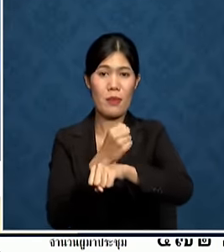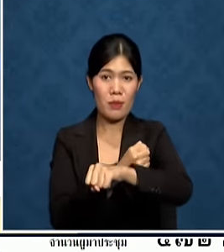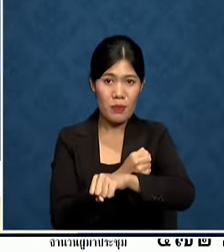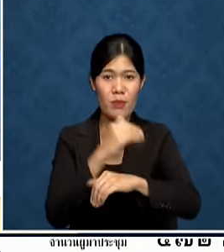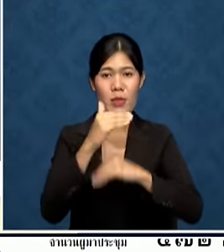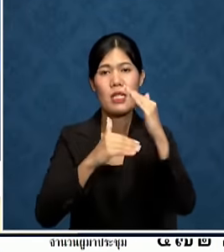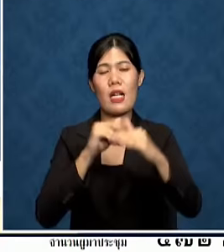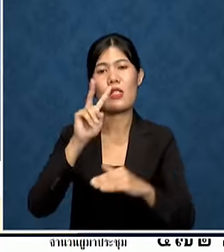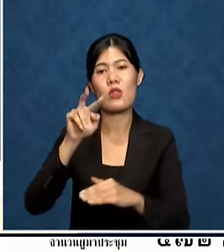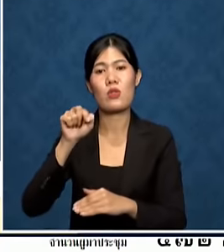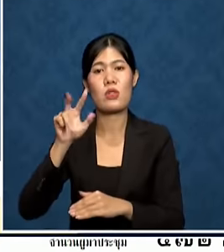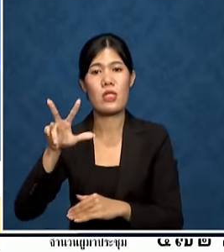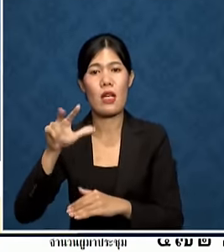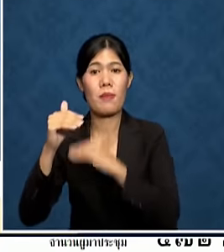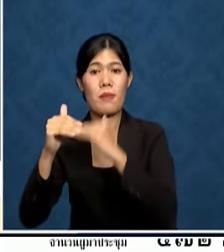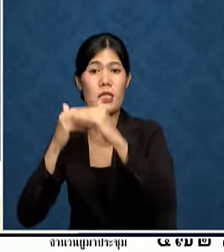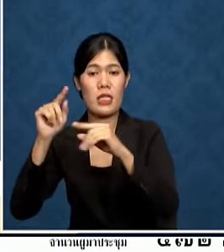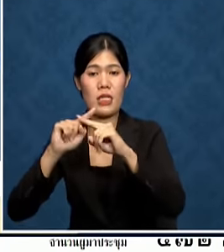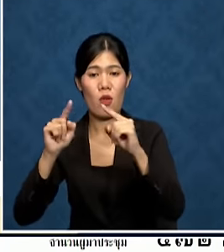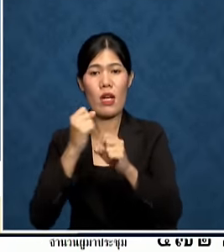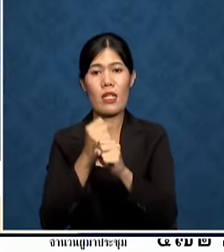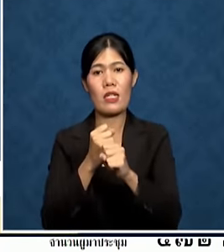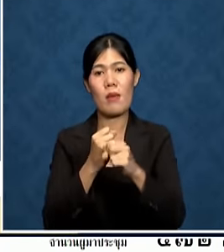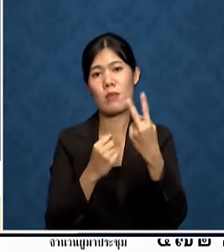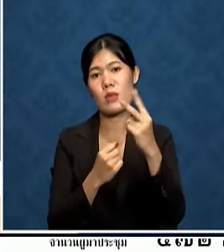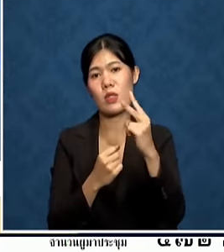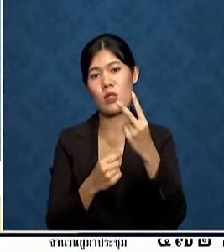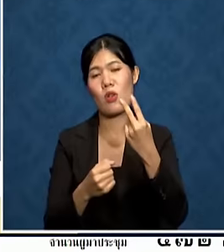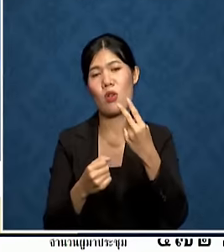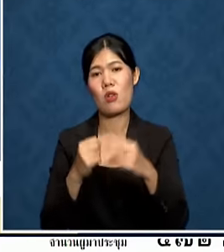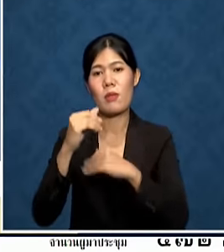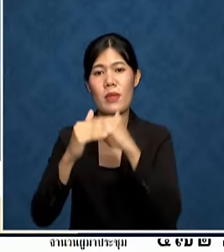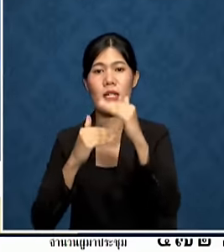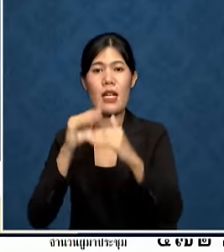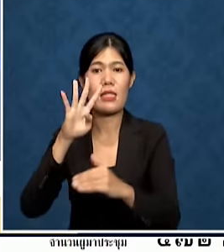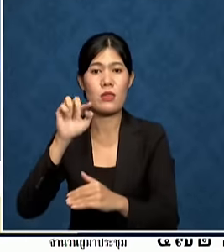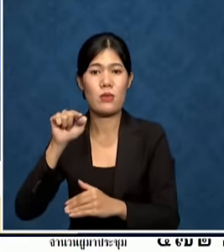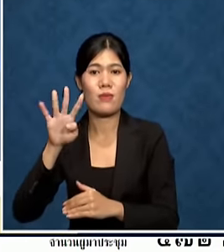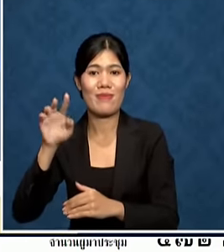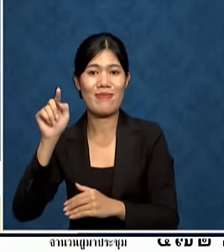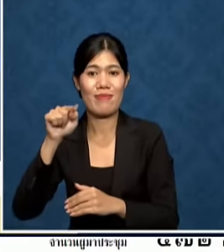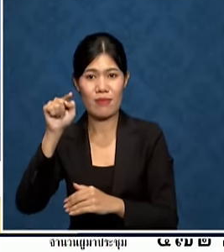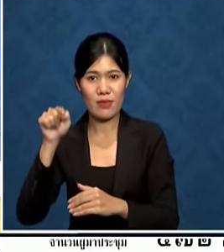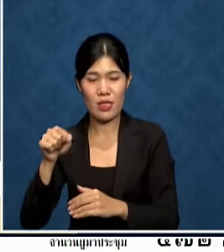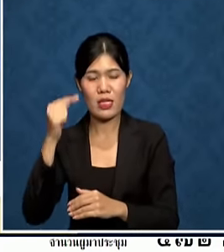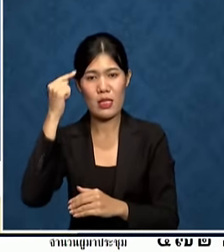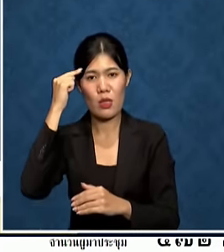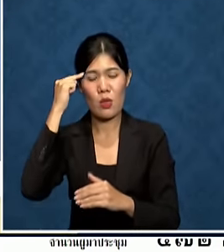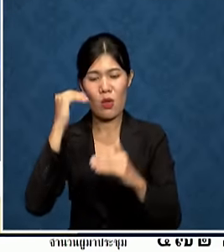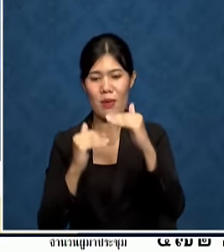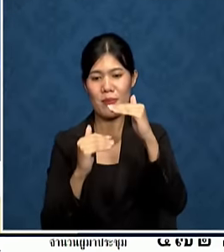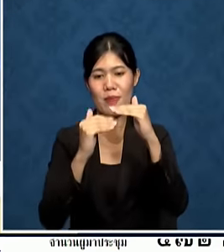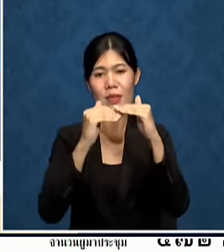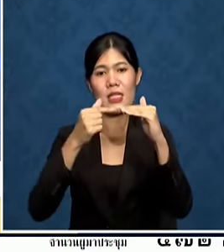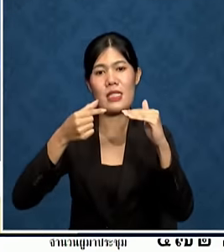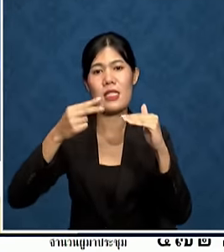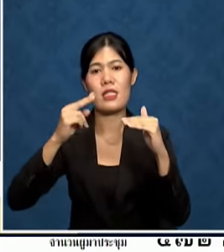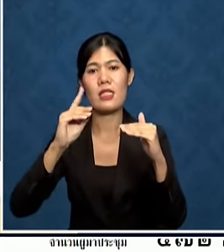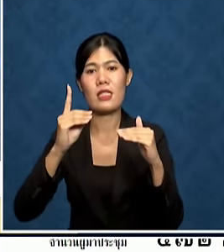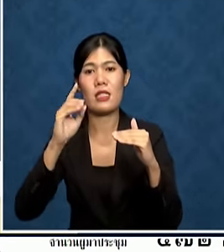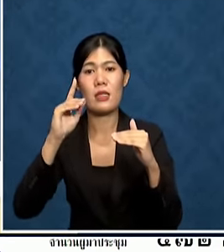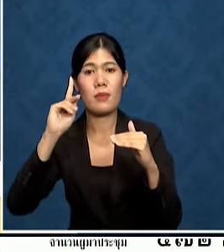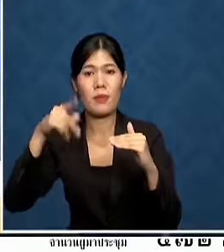2.3%แต่ถ้าทำทั้งคู่เศรษฐกิจโตได้ 44%ก็เรียกว่าใกล้เคียงกับเป้า GDPที่ท่านนายกอยากเห็นที่